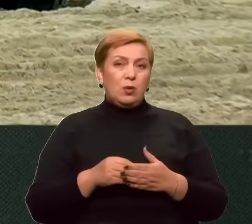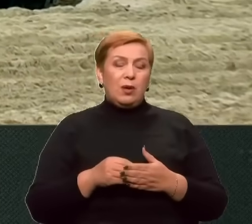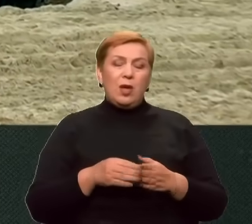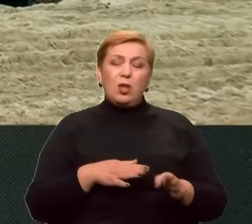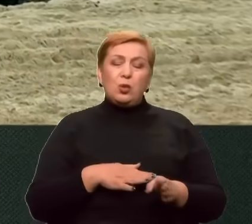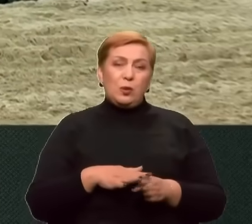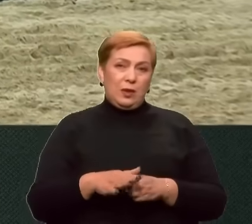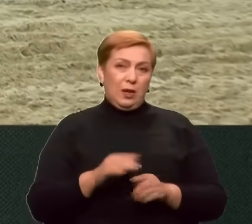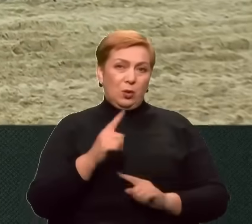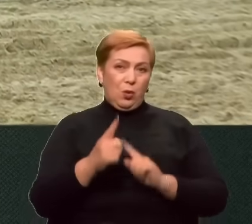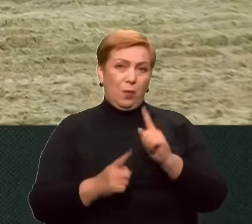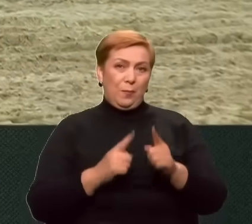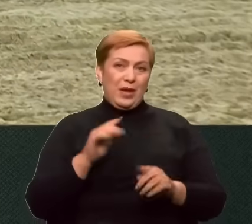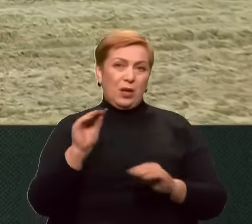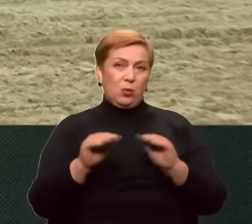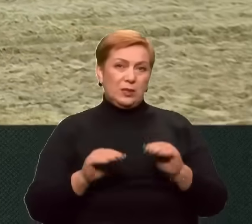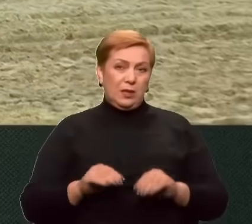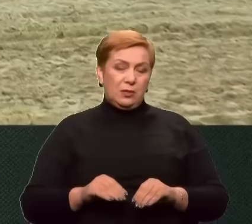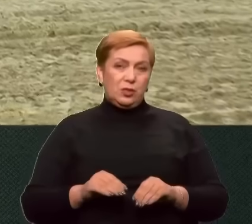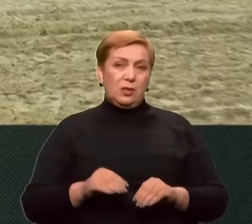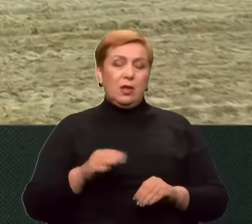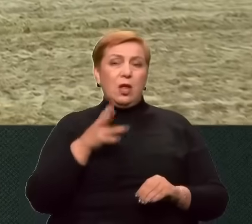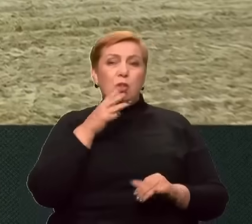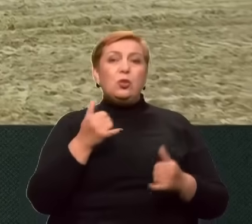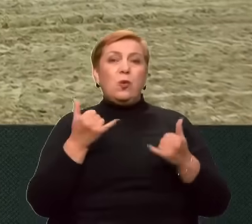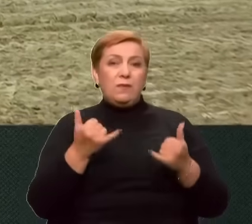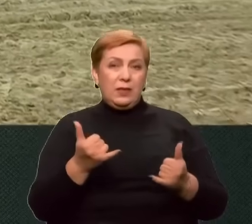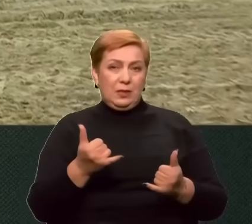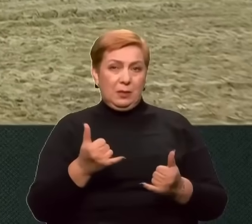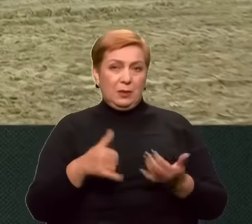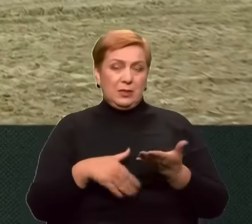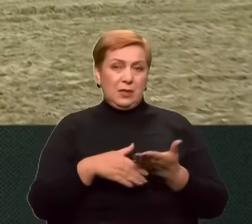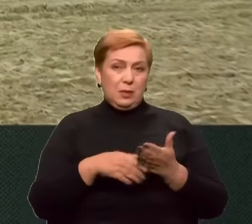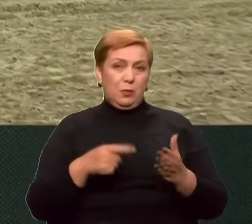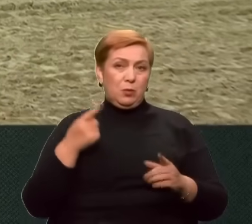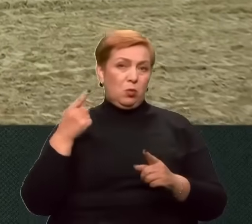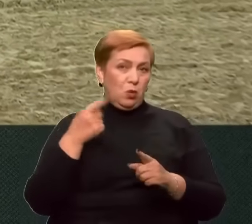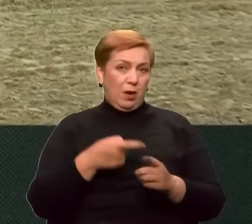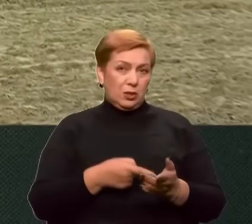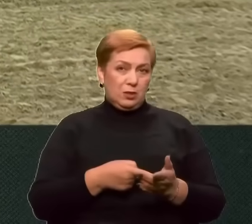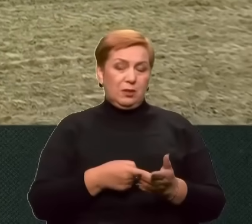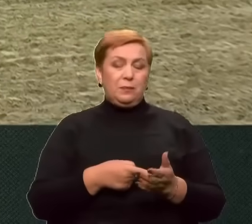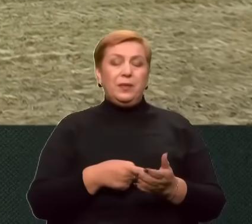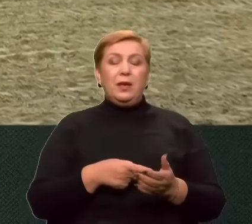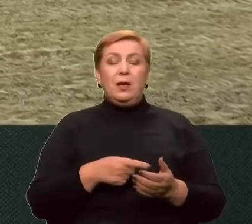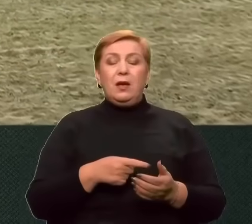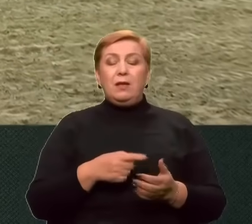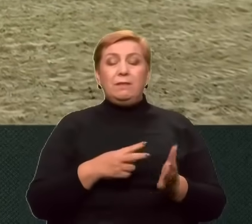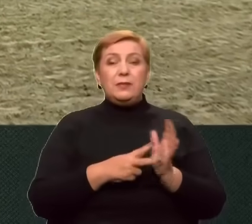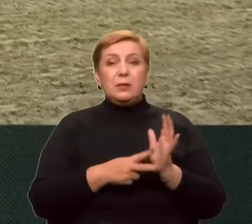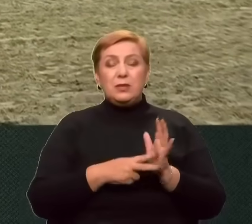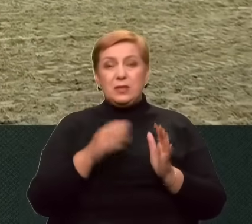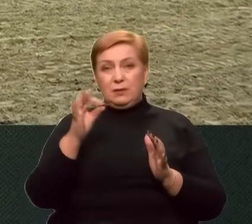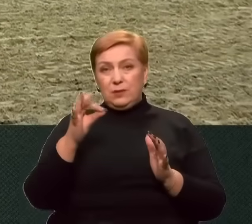України новітніми, як засобами ураження, в першу чергу. Бо 80% бойових завдань – це засоби